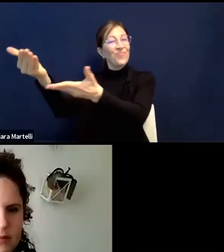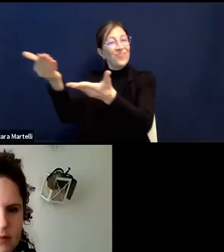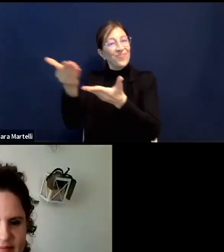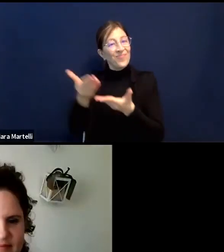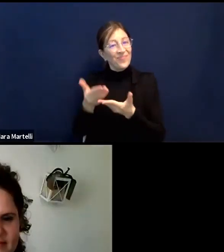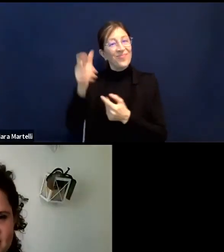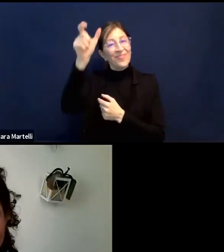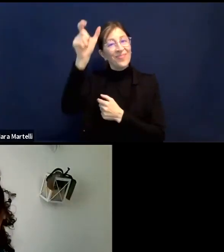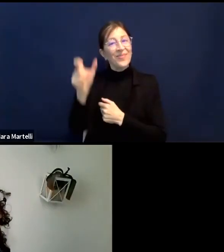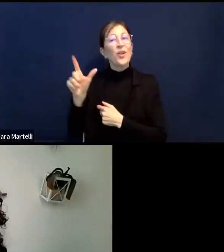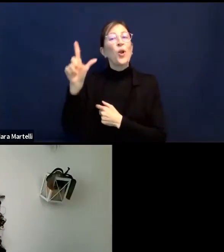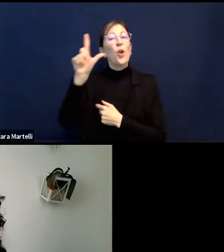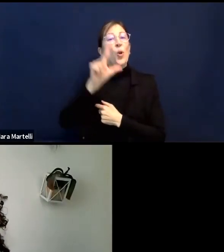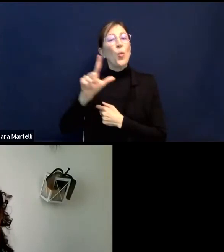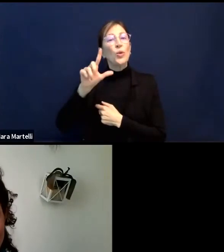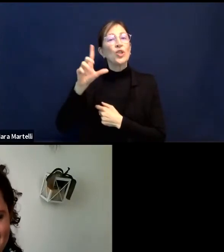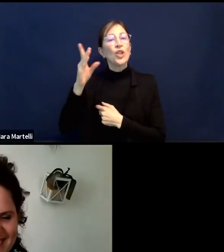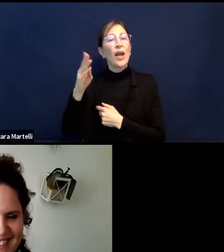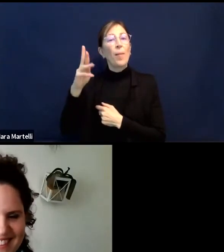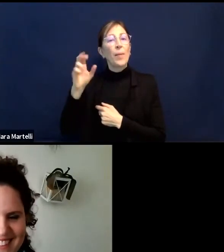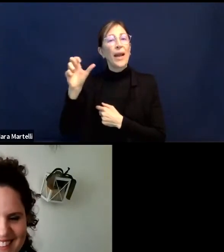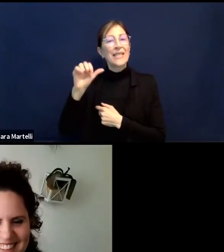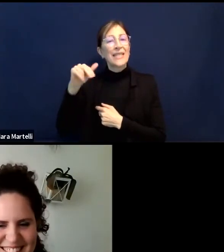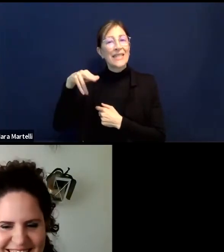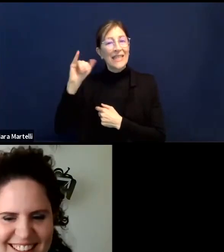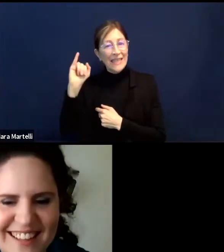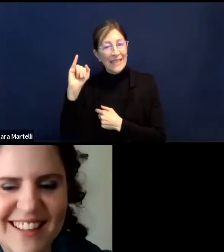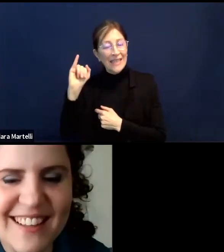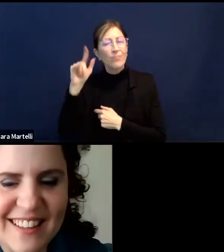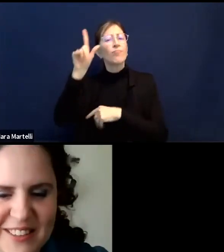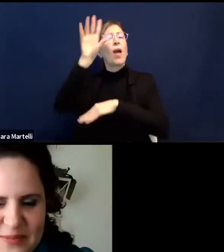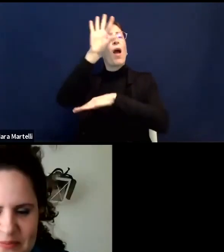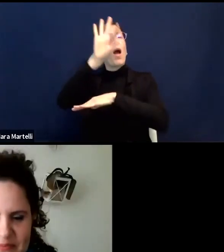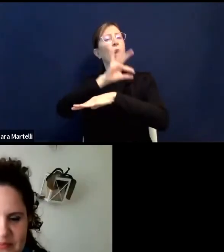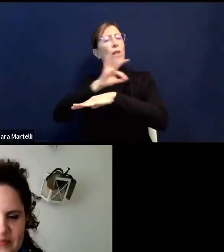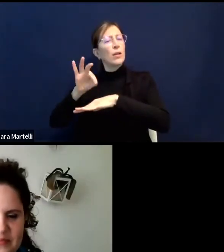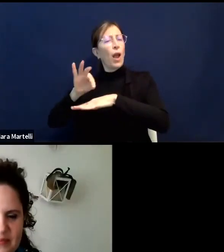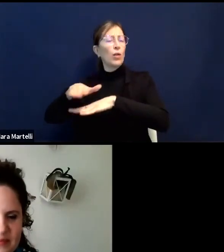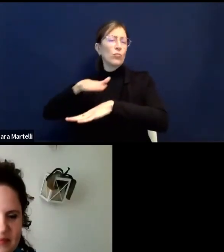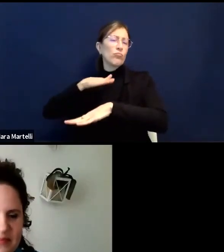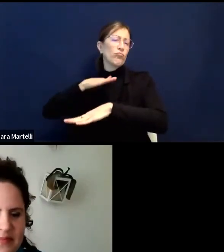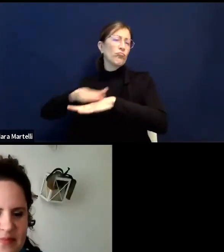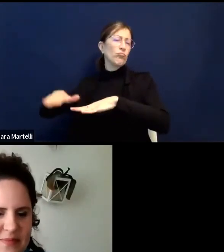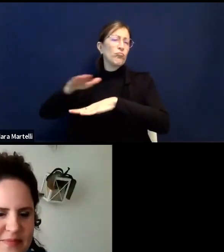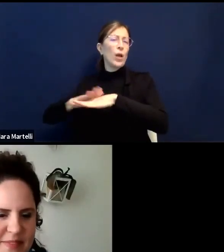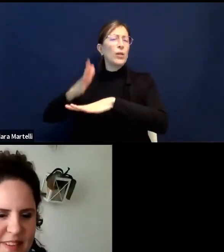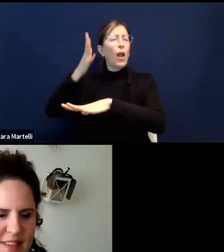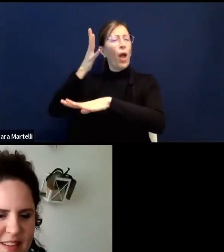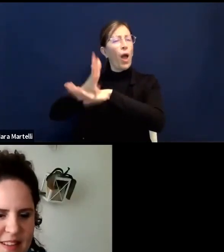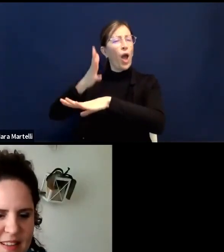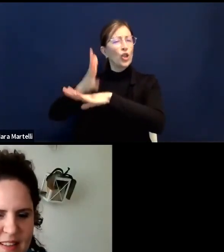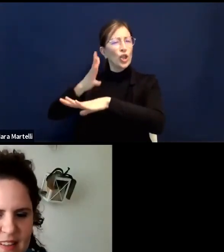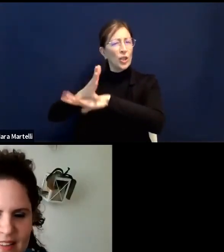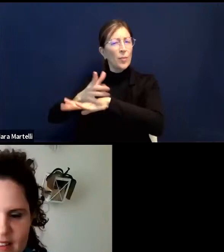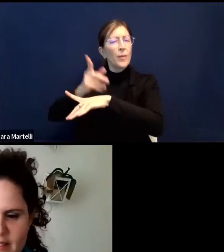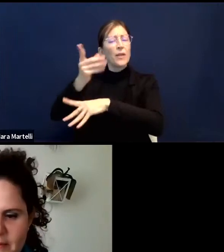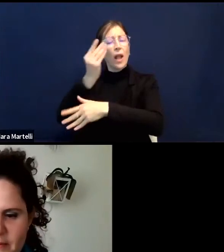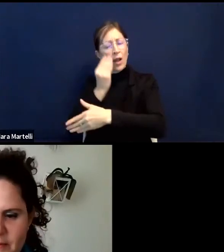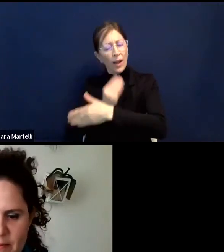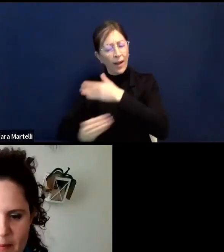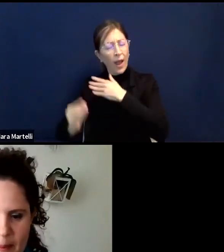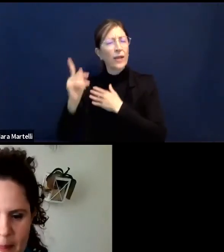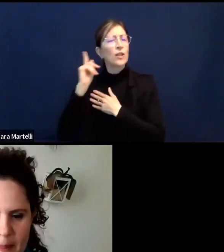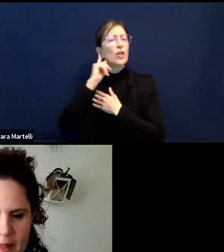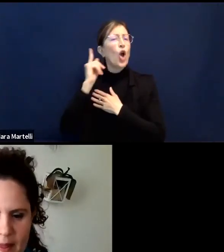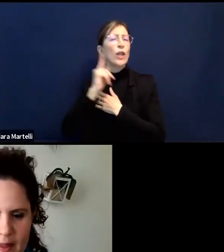Brasini, architetto, esperta in accessibilità e fruibilità. Nata con una sordità profonda,